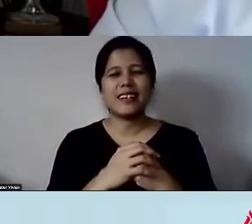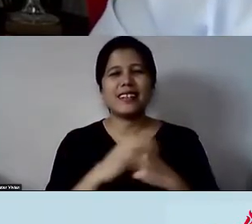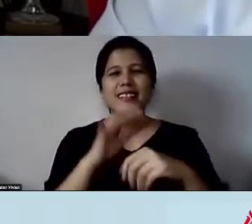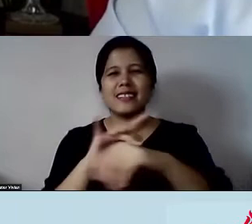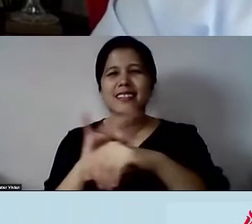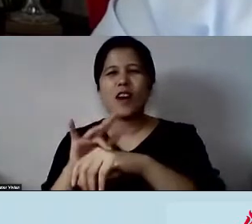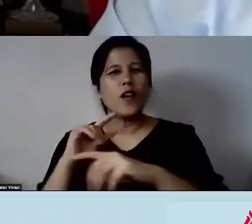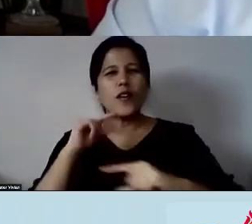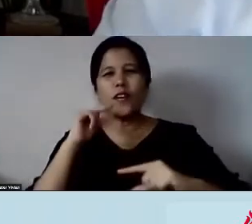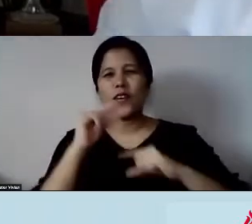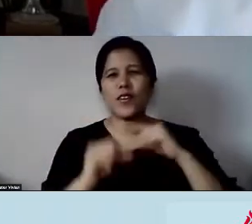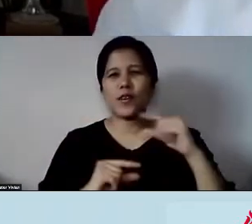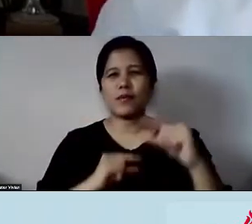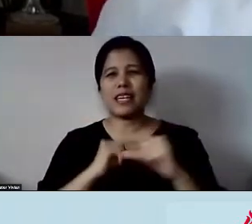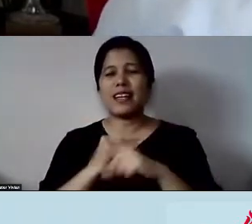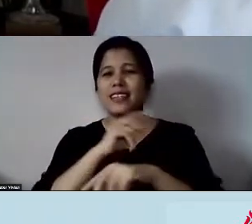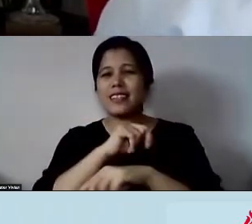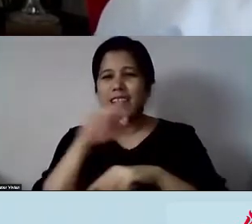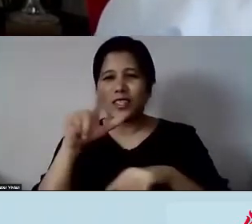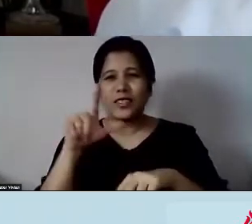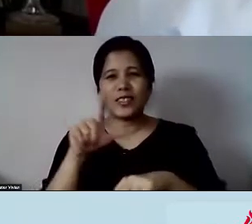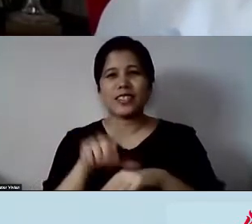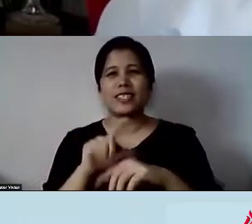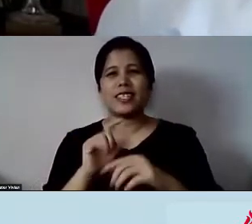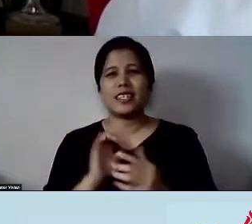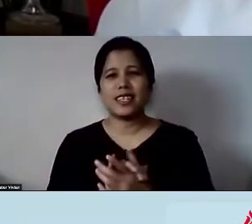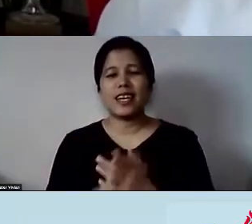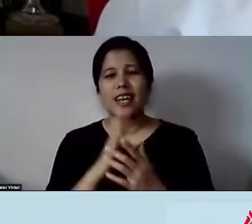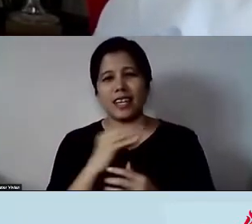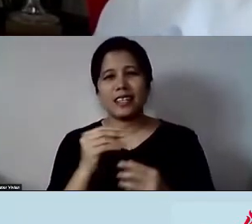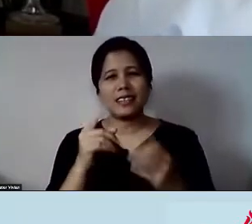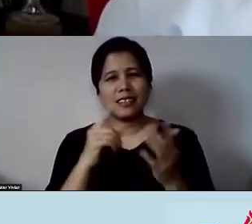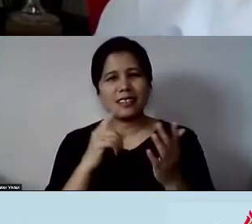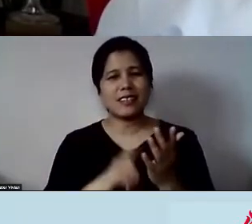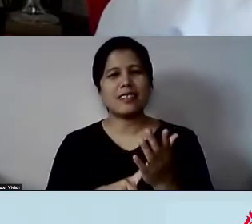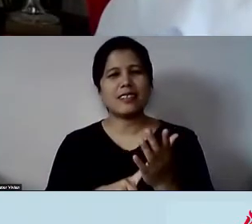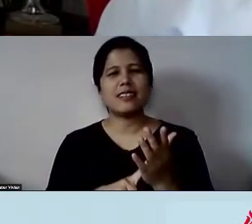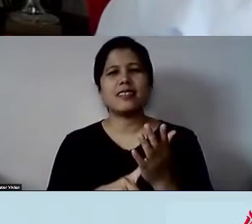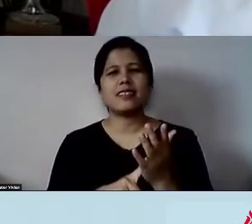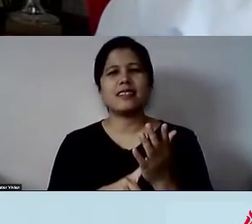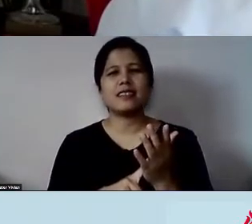globally, nationally, nationwide, no? And this is a very